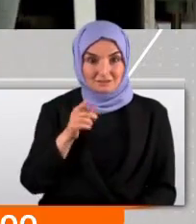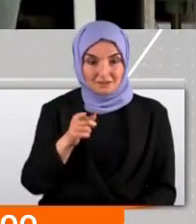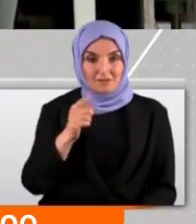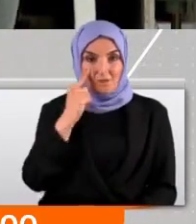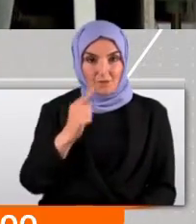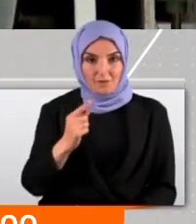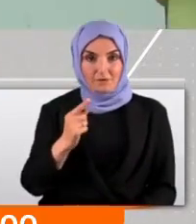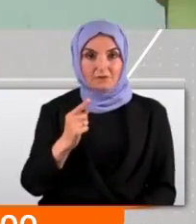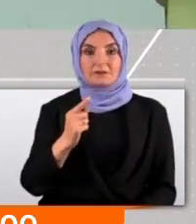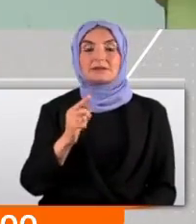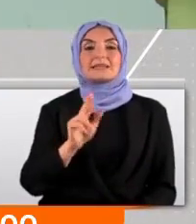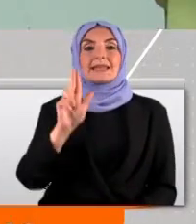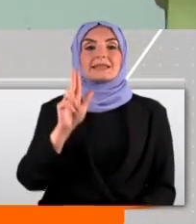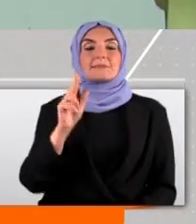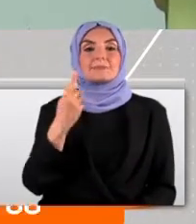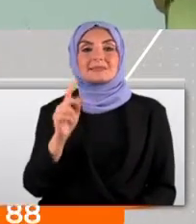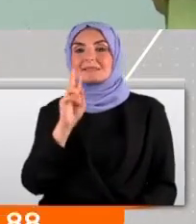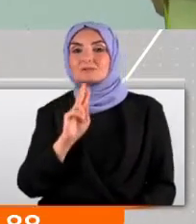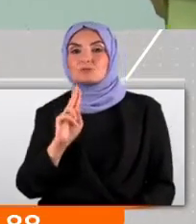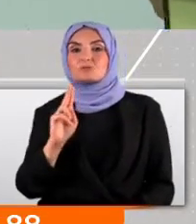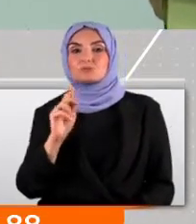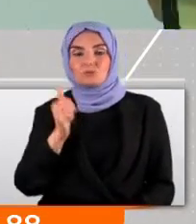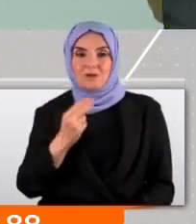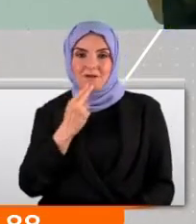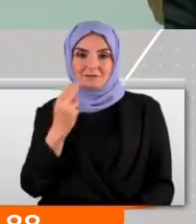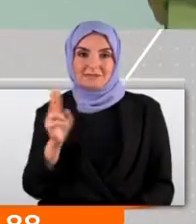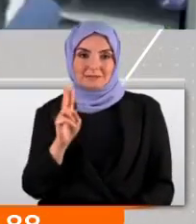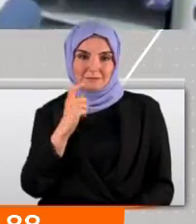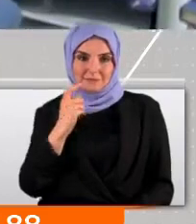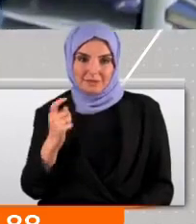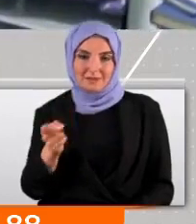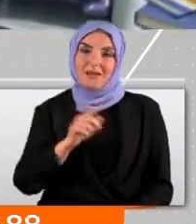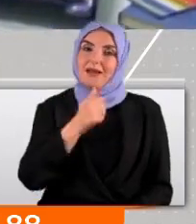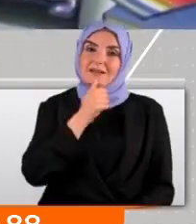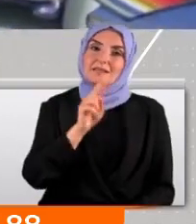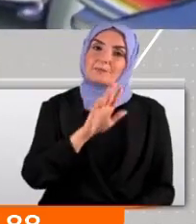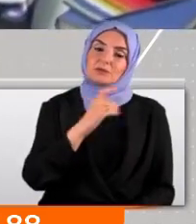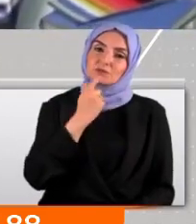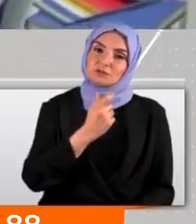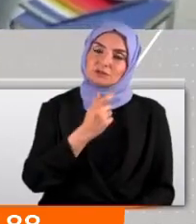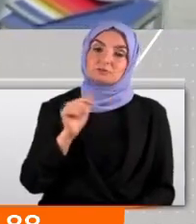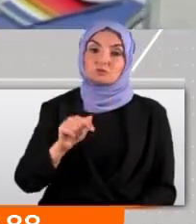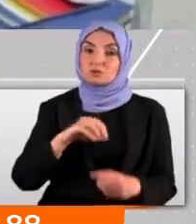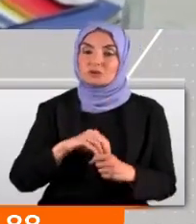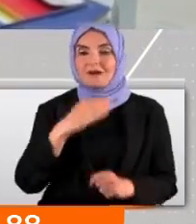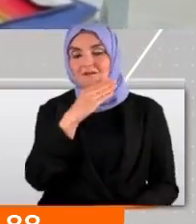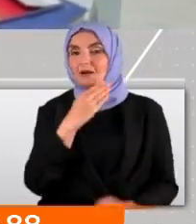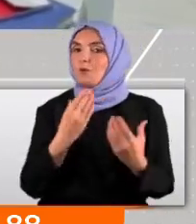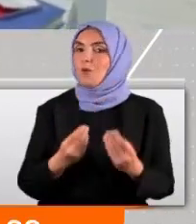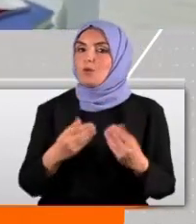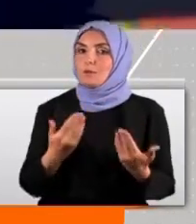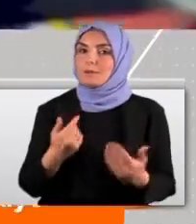yani 25 yıl yani 7200 gün yani 20 yıl bir avantaj oluşturulacak. Ama onun dışında benim tahminim